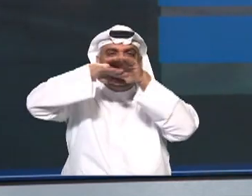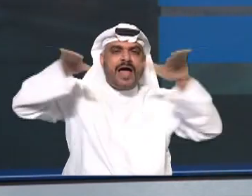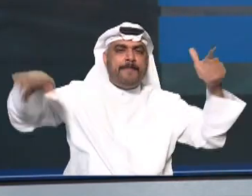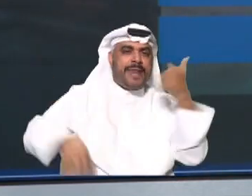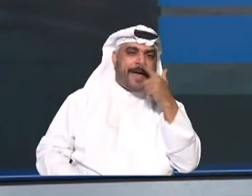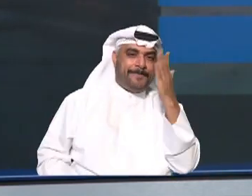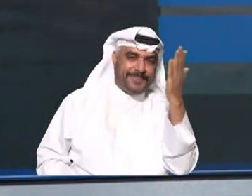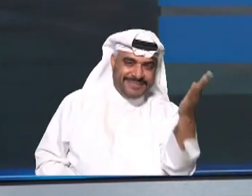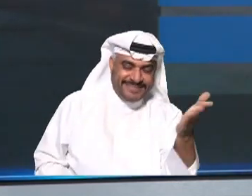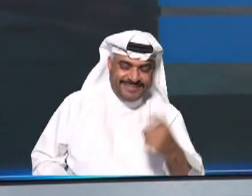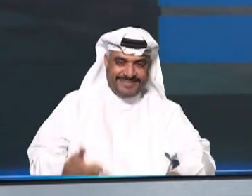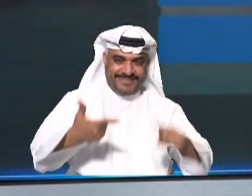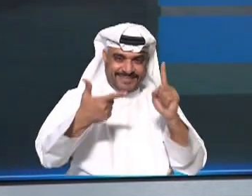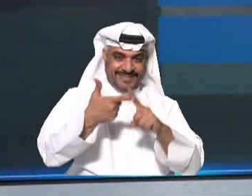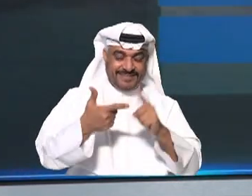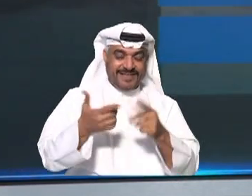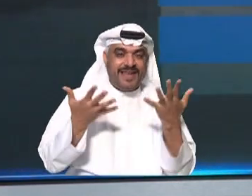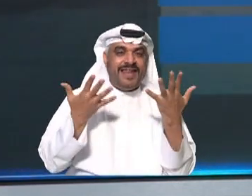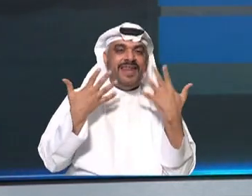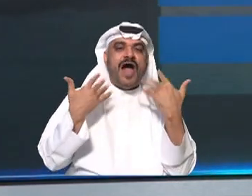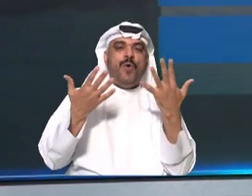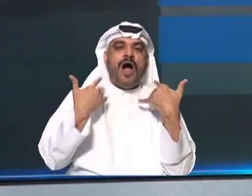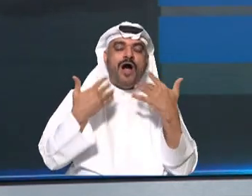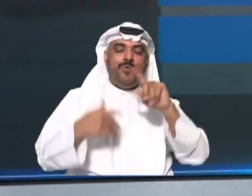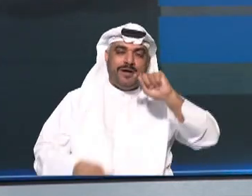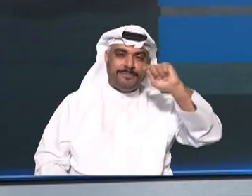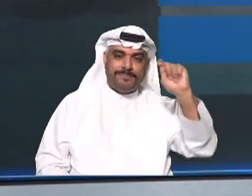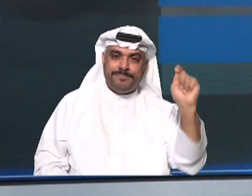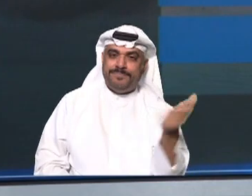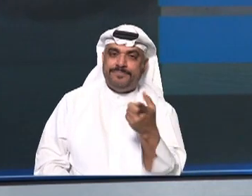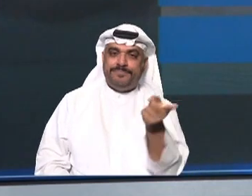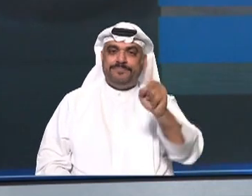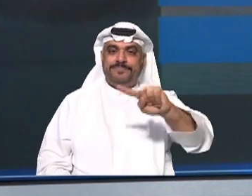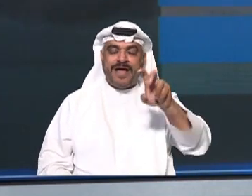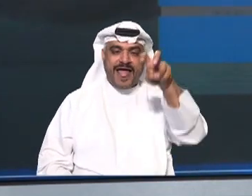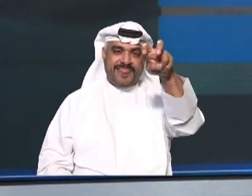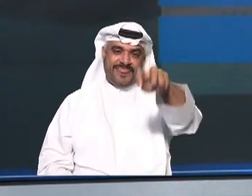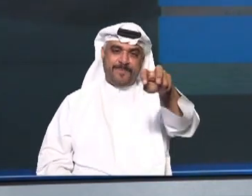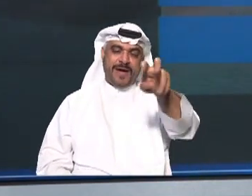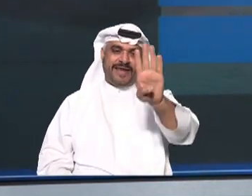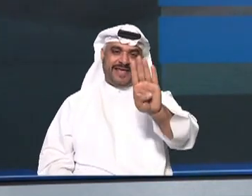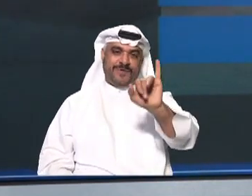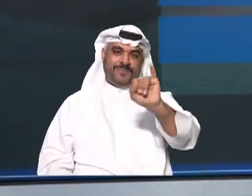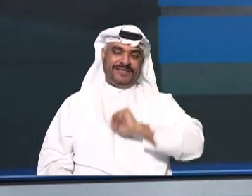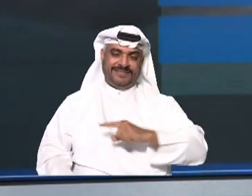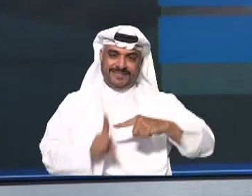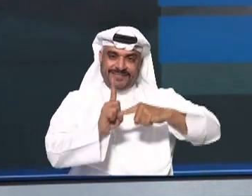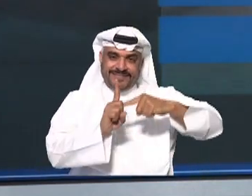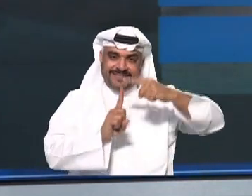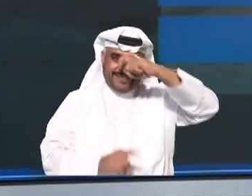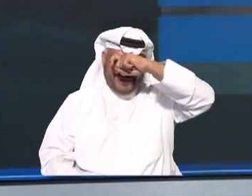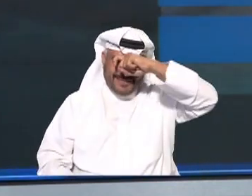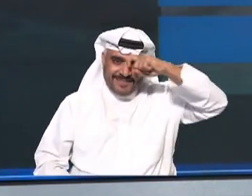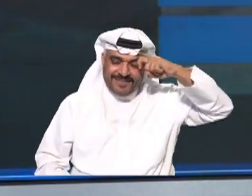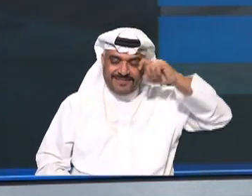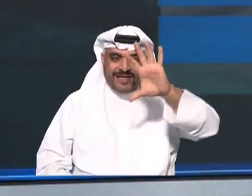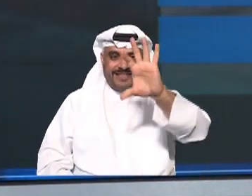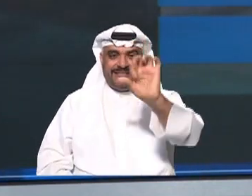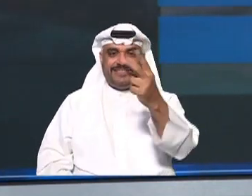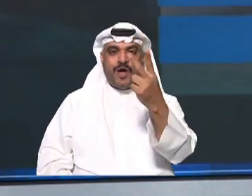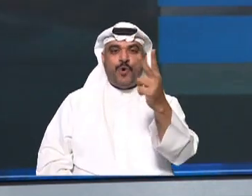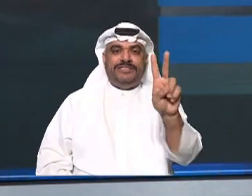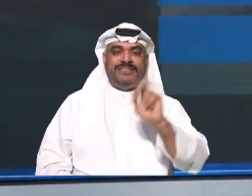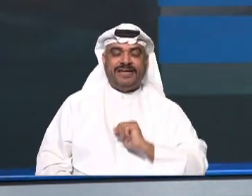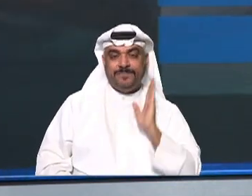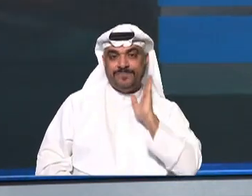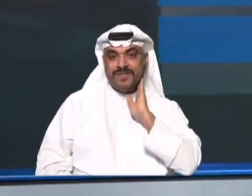الرياح الجنوبية الشرقية سرعتها 8 كيلومتر في الساعة، درجة الحرارة الحالية 29 درجة مئوية، كذلك الرطوبة مرتفعة